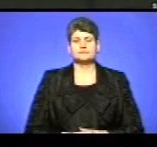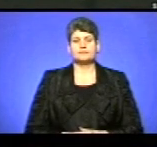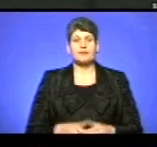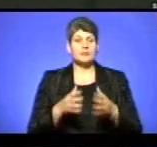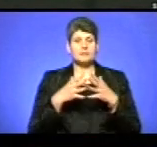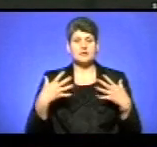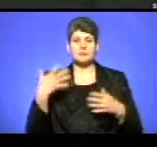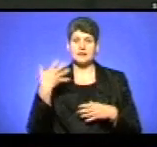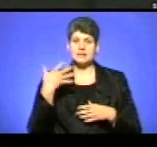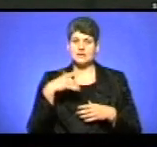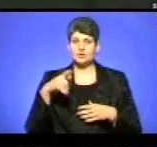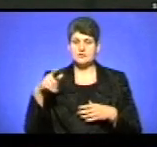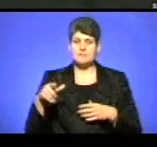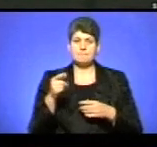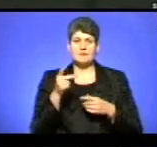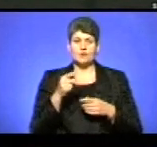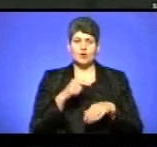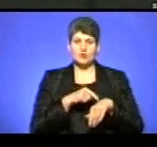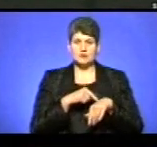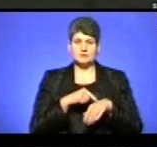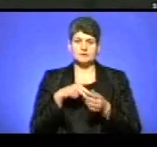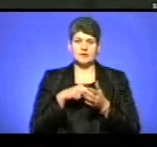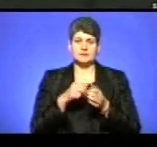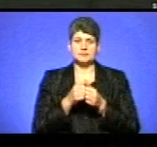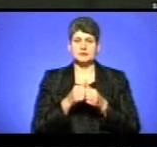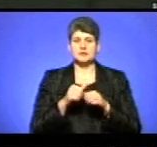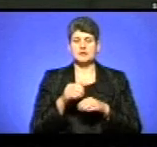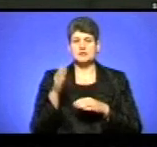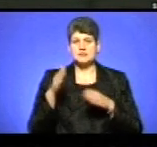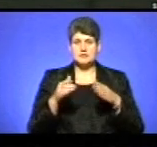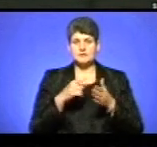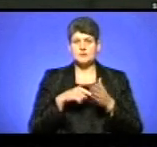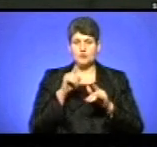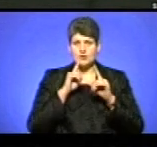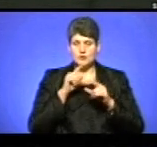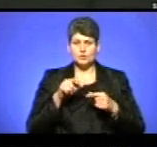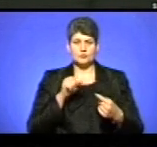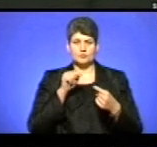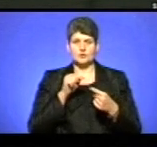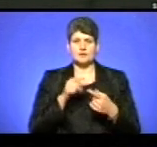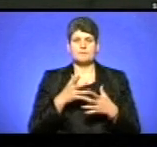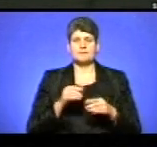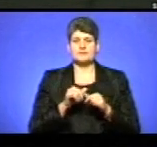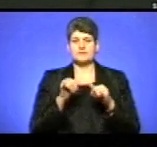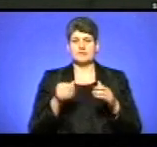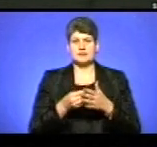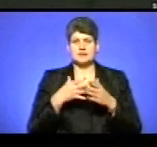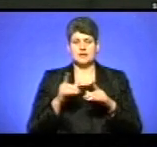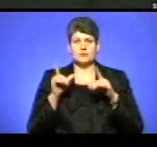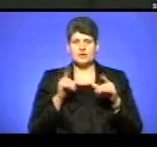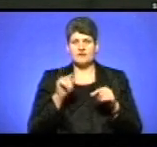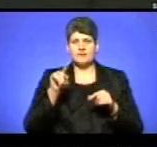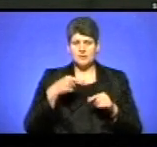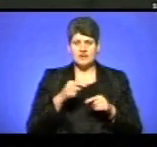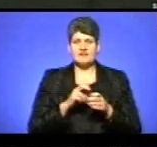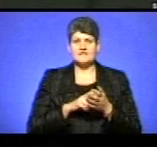Понад 50 осіб півтори години пікетували під стінами Тернопільської міськради. Люди протестували проти підняття цін на проїзд і вимагали